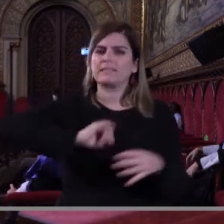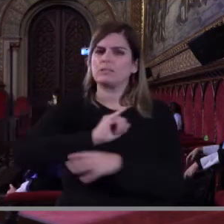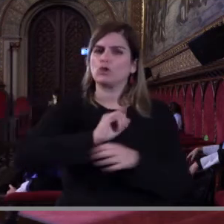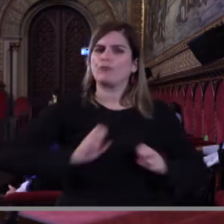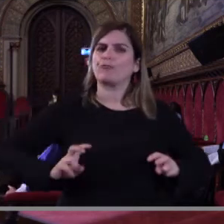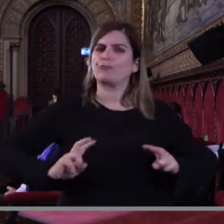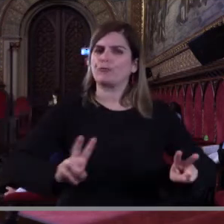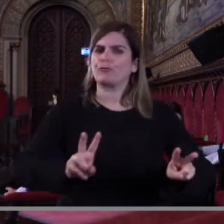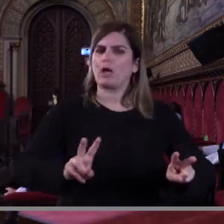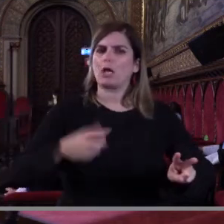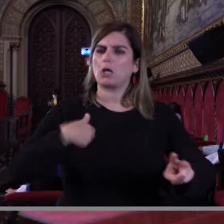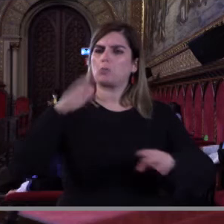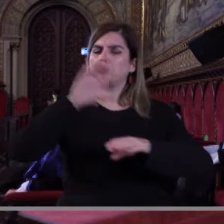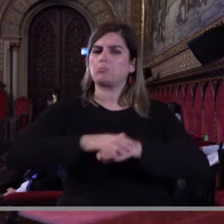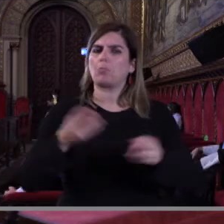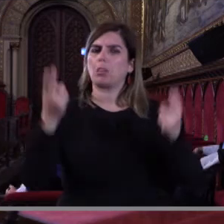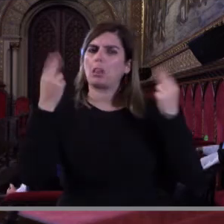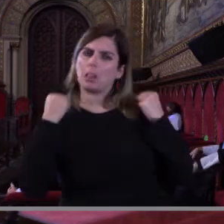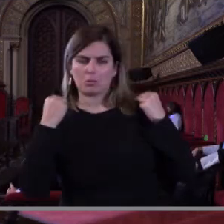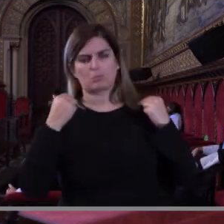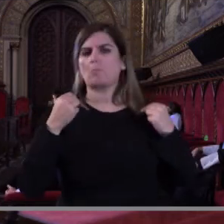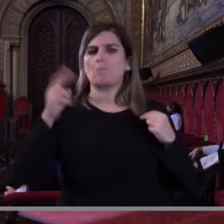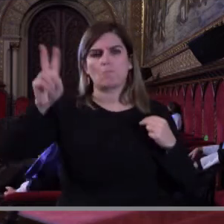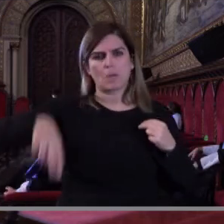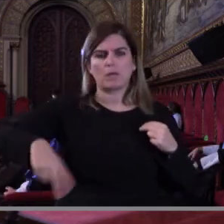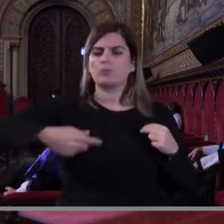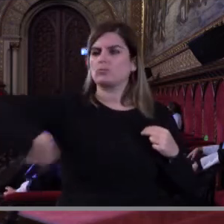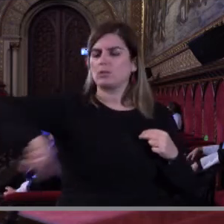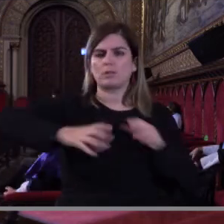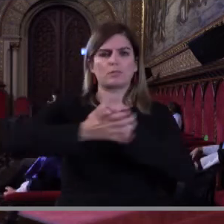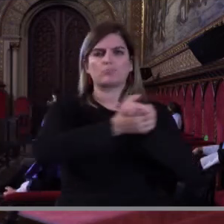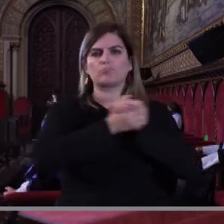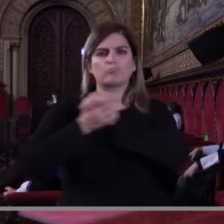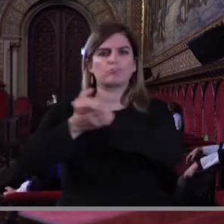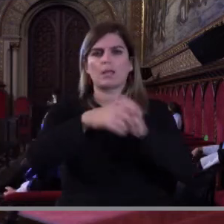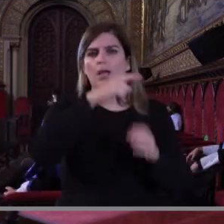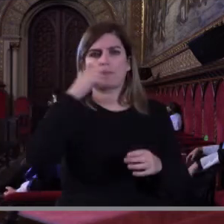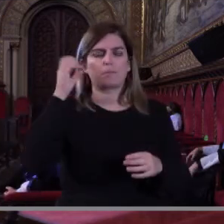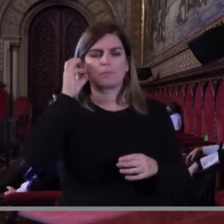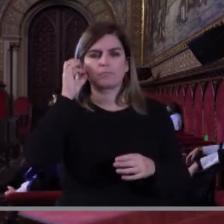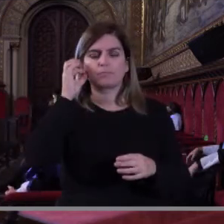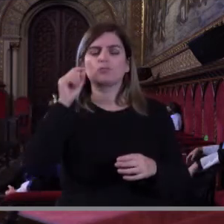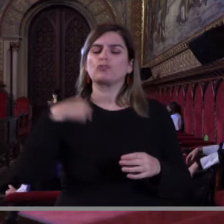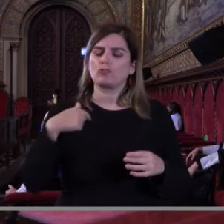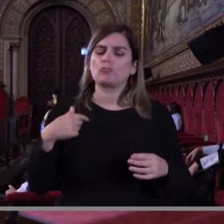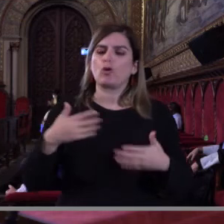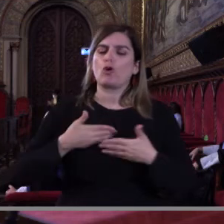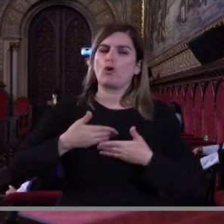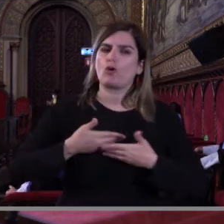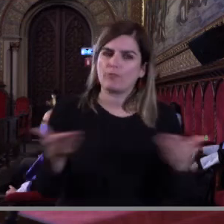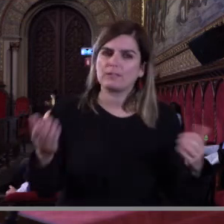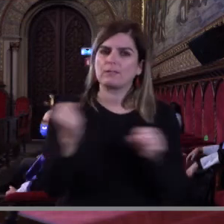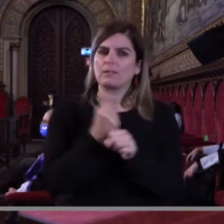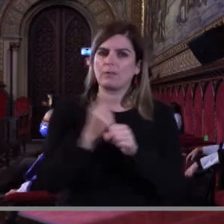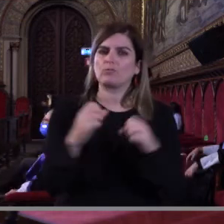i gens conformista. Amics i amigues, acabo ja reiterant la meva confiança en el potencial i en la tasca de la nostra